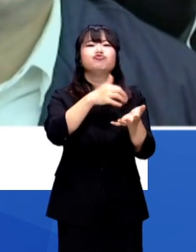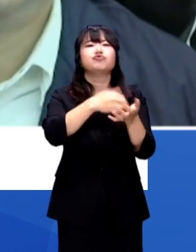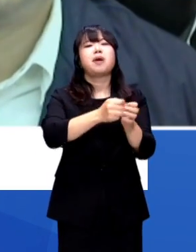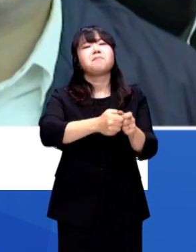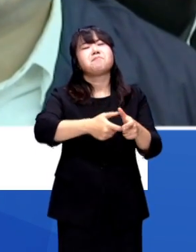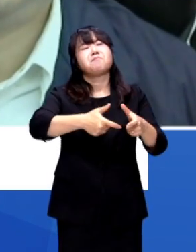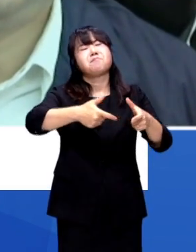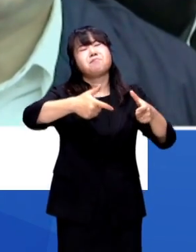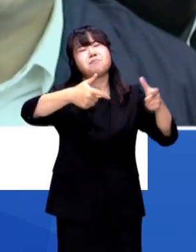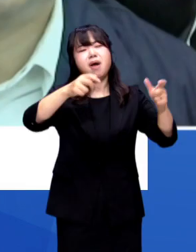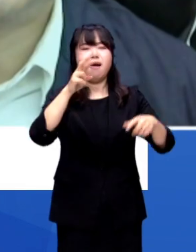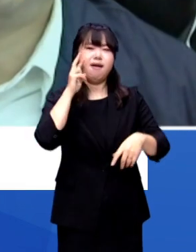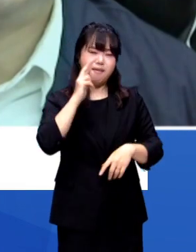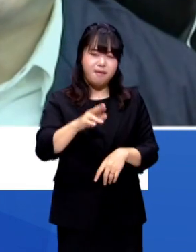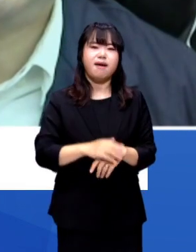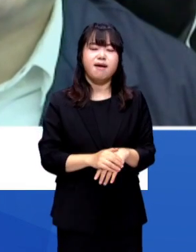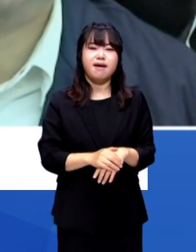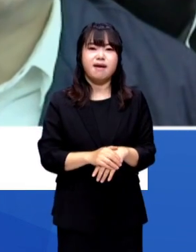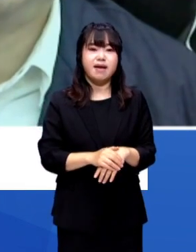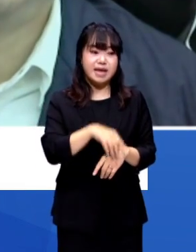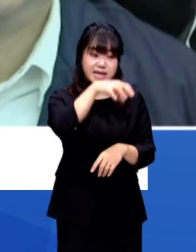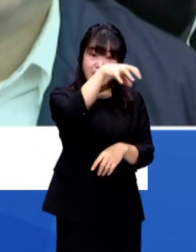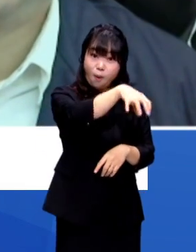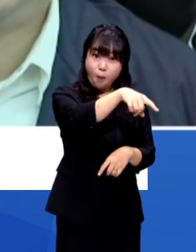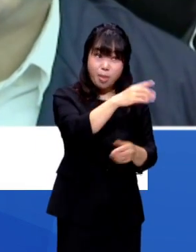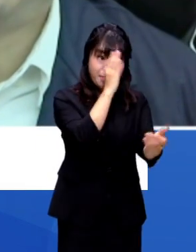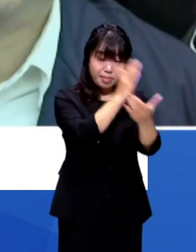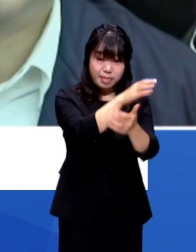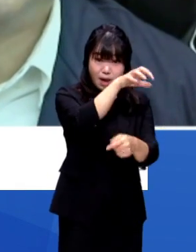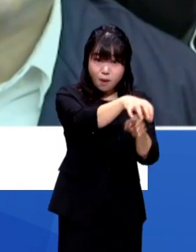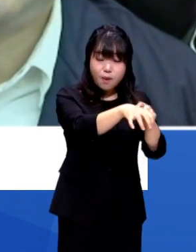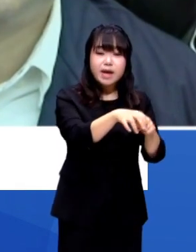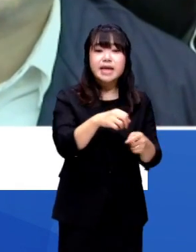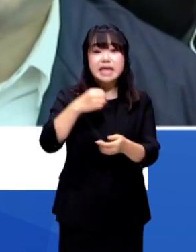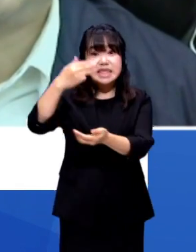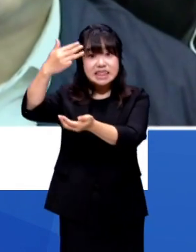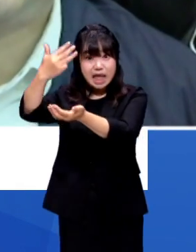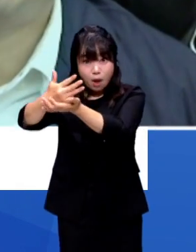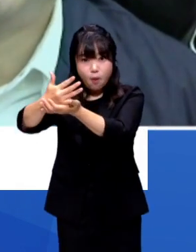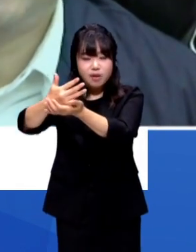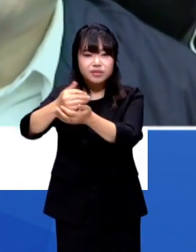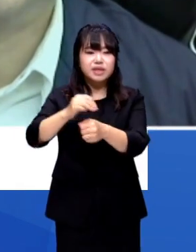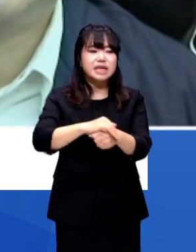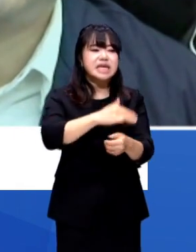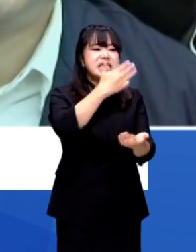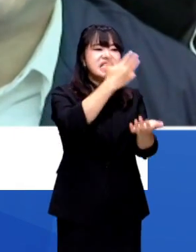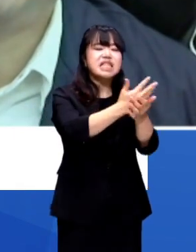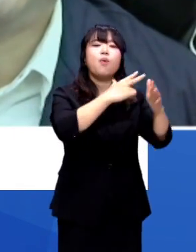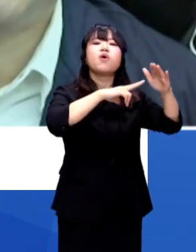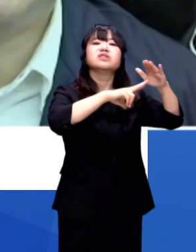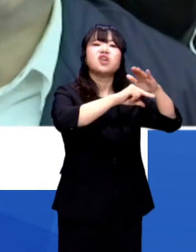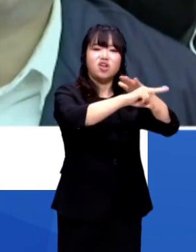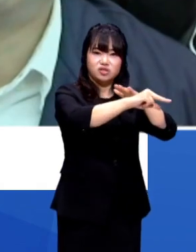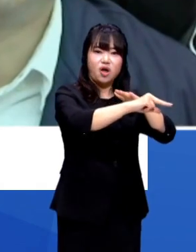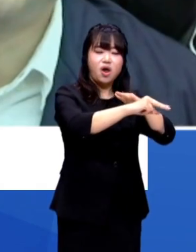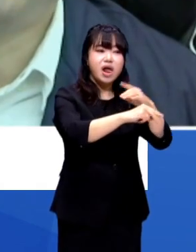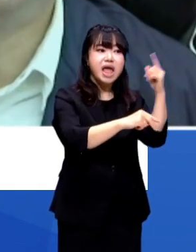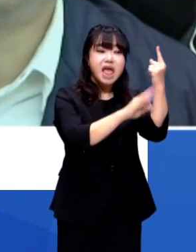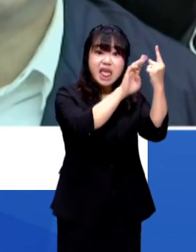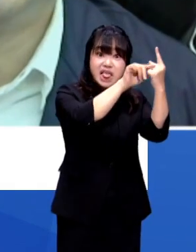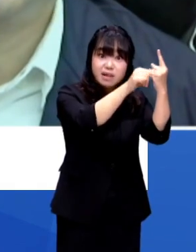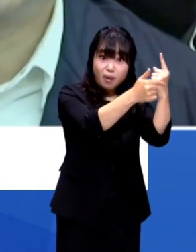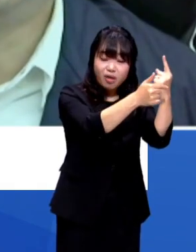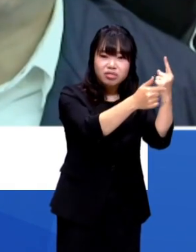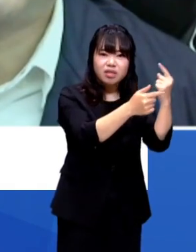겁니다. 특히 사고가 난 지점은 이태원과 그다음에 이태원역, 지하철 이태원역의 1번 출구와